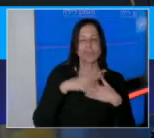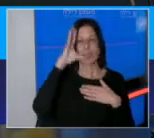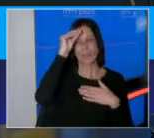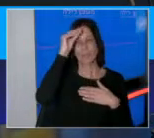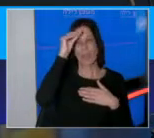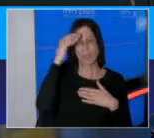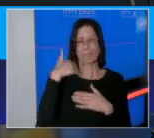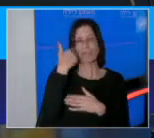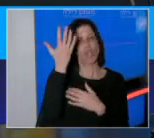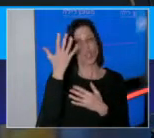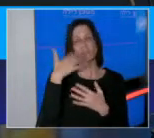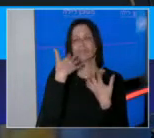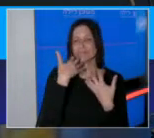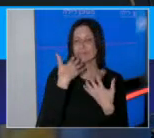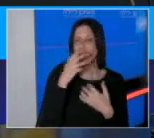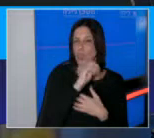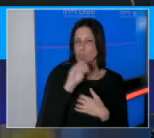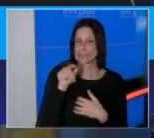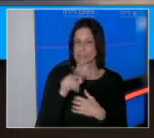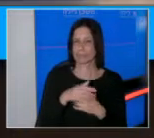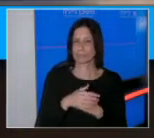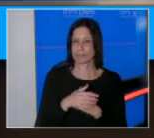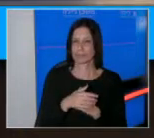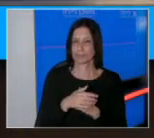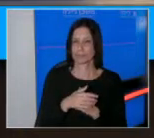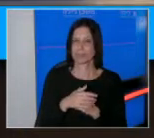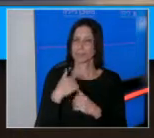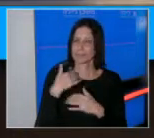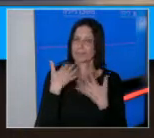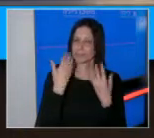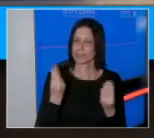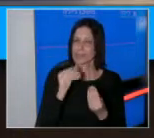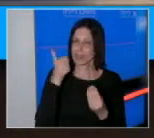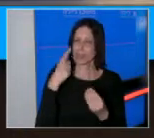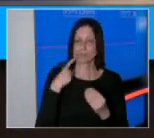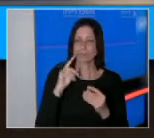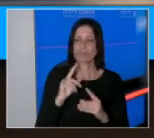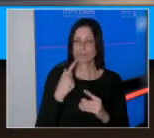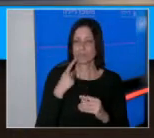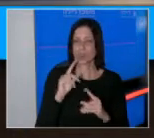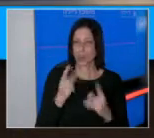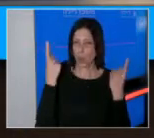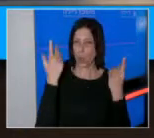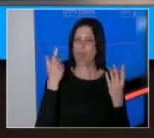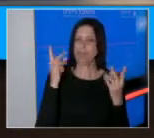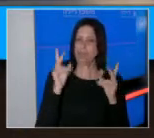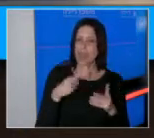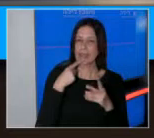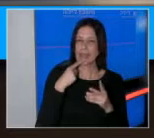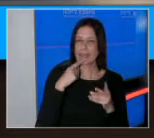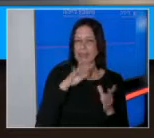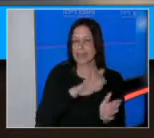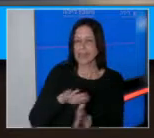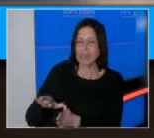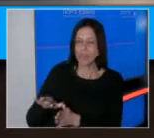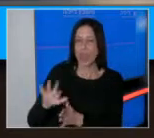נכון. בואי דברי קצת רגע על העניין הזה. אני אגיד לך, קודם כל זו תופעה שקיימת, אפשר להגיד, בשוליים של